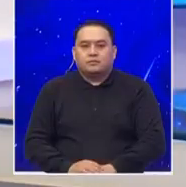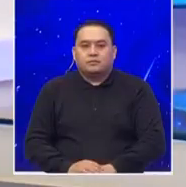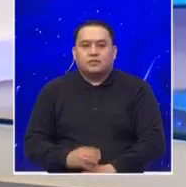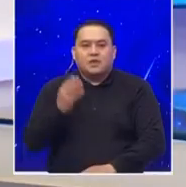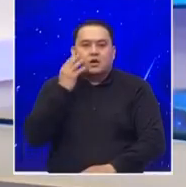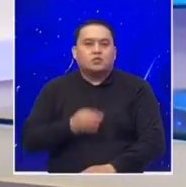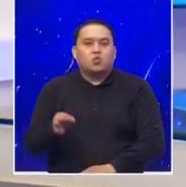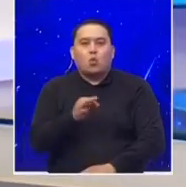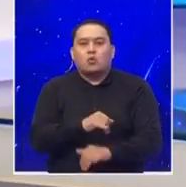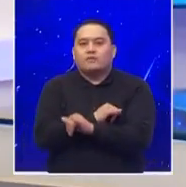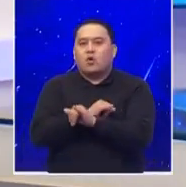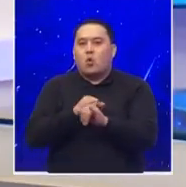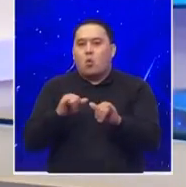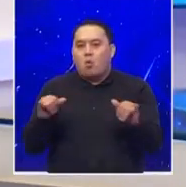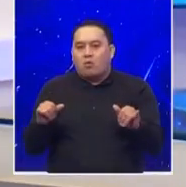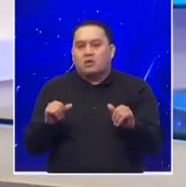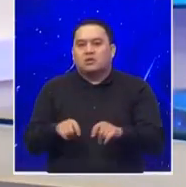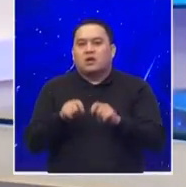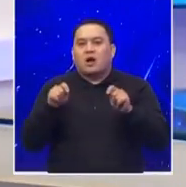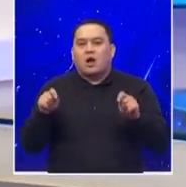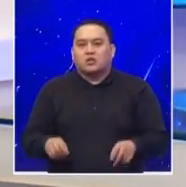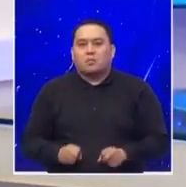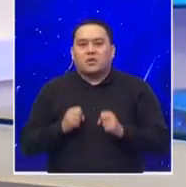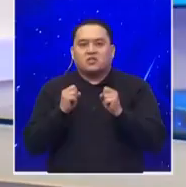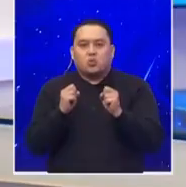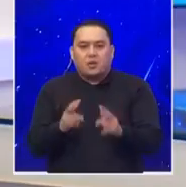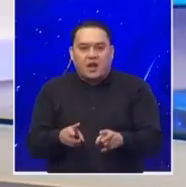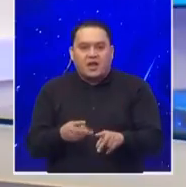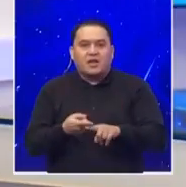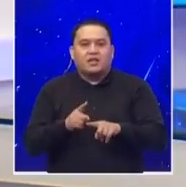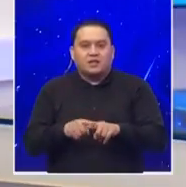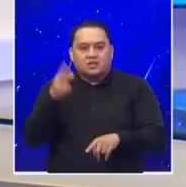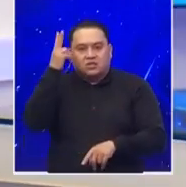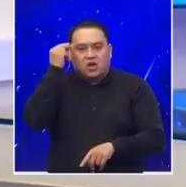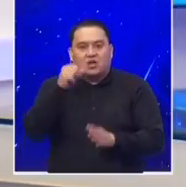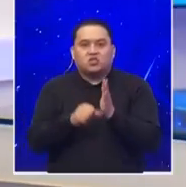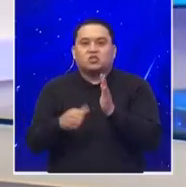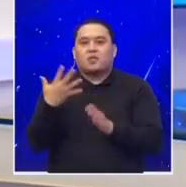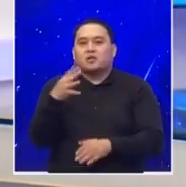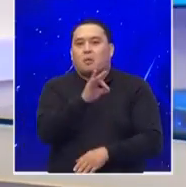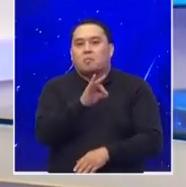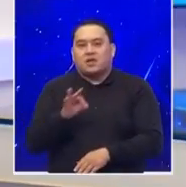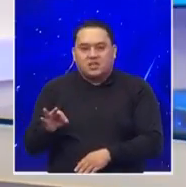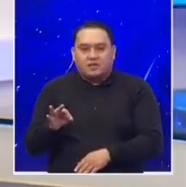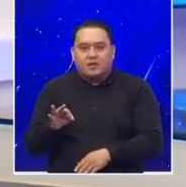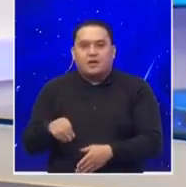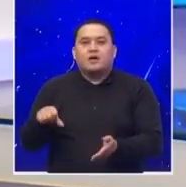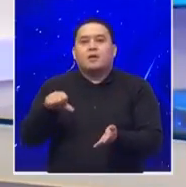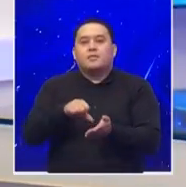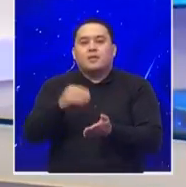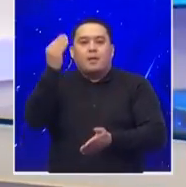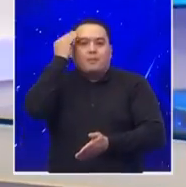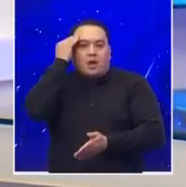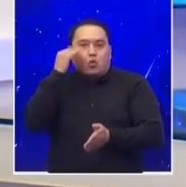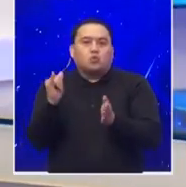В Алматинской области увеличилась раскрываемость преступлений. Эта цифра составила 65%. Принятыми